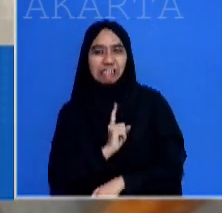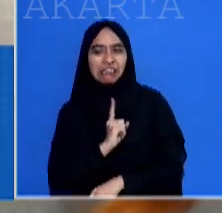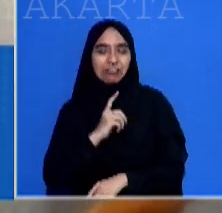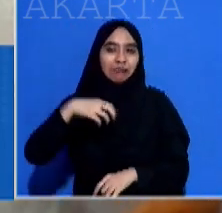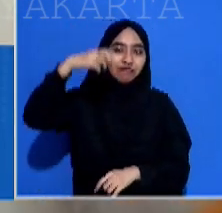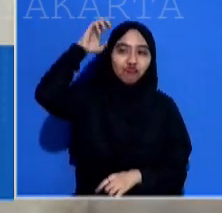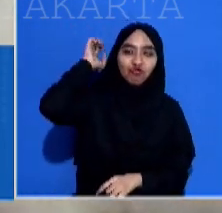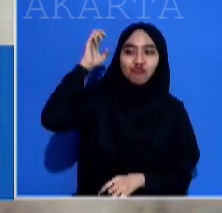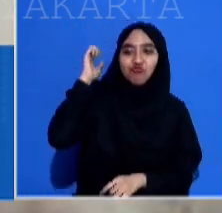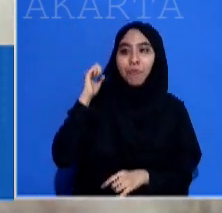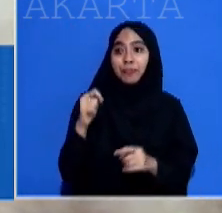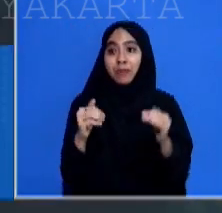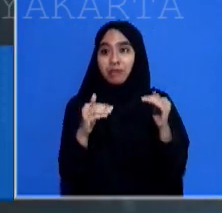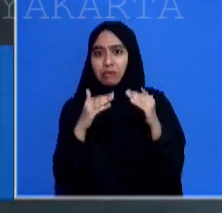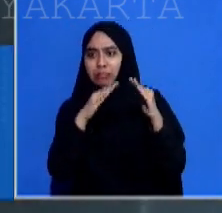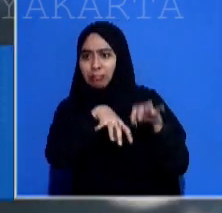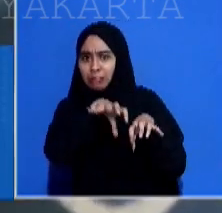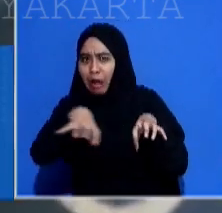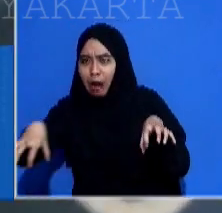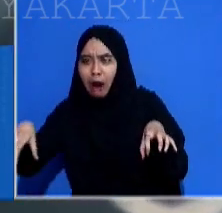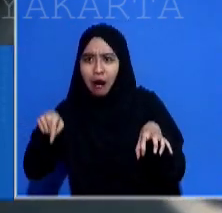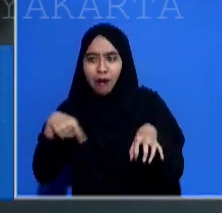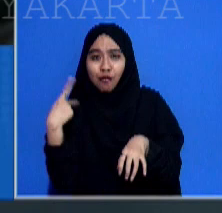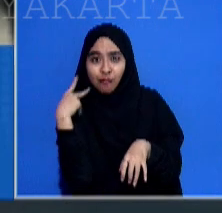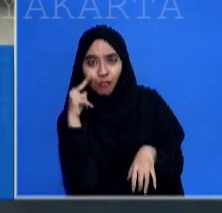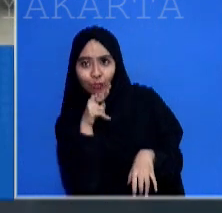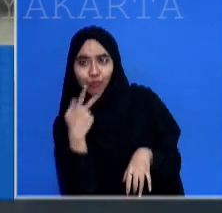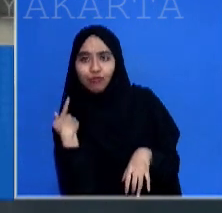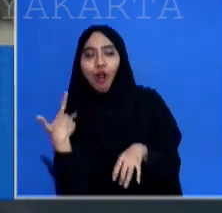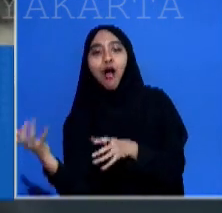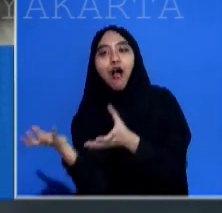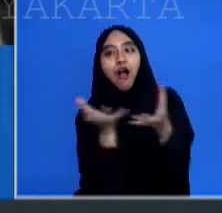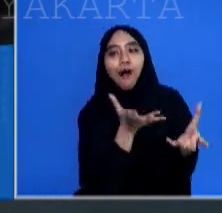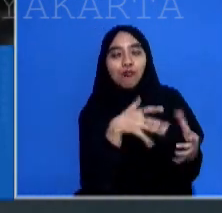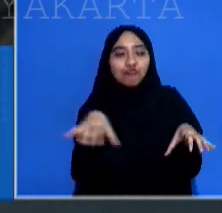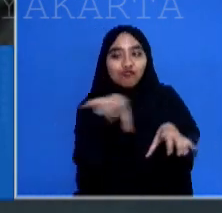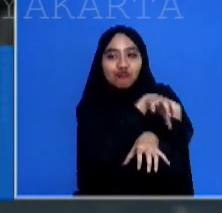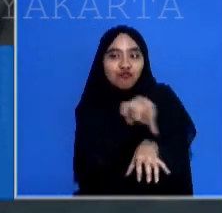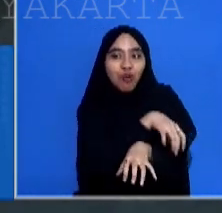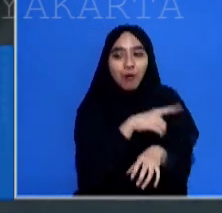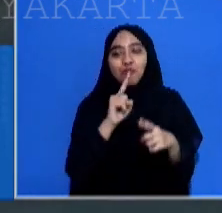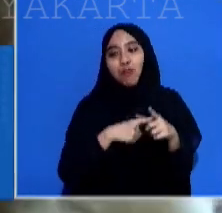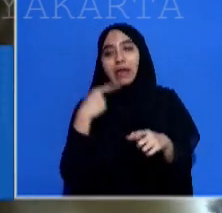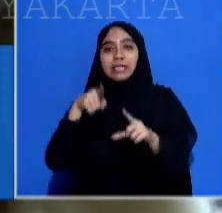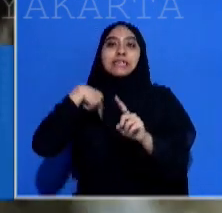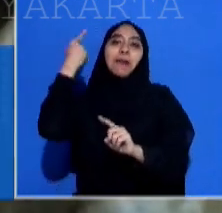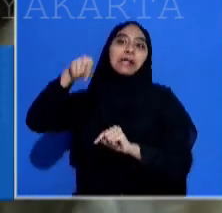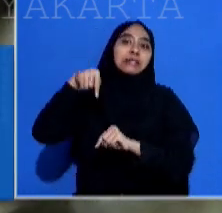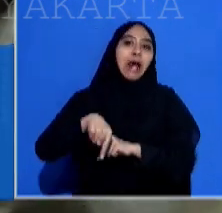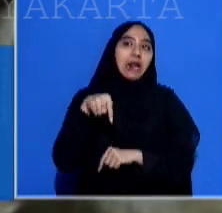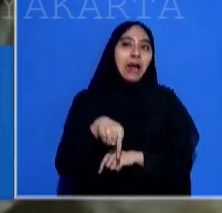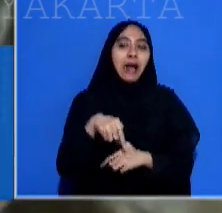tanggi tepalipun ingkang nyuwun tulung saengga usaha menika dados ngrembaga dumugi sak menika. Beya kangge nyukur domba